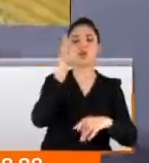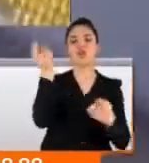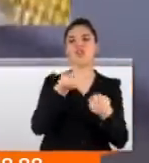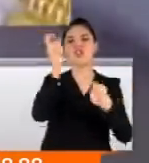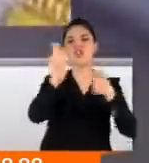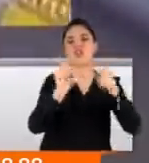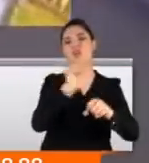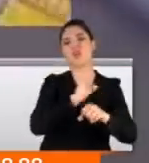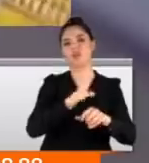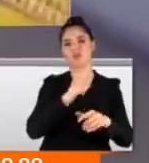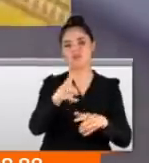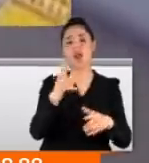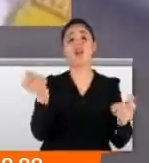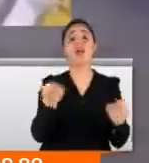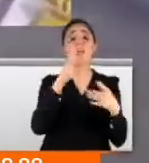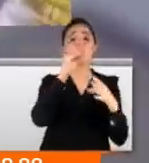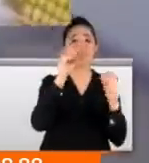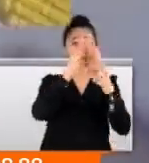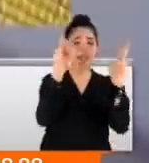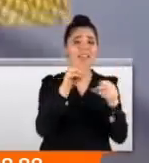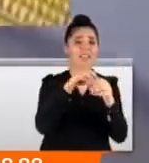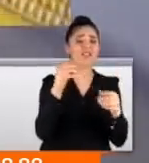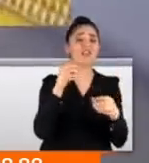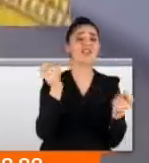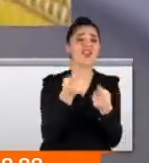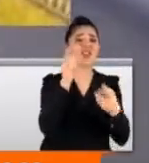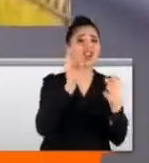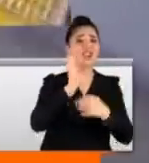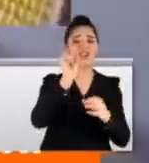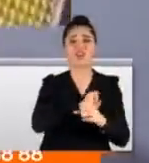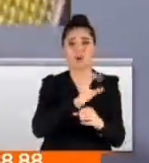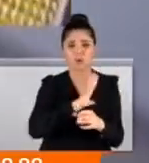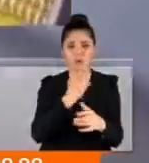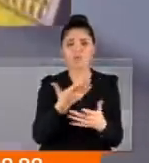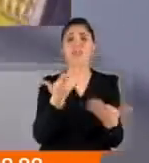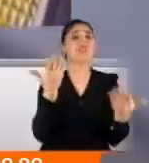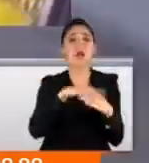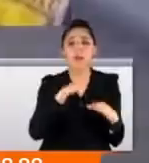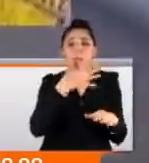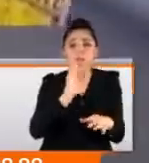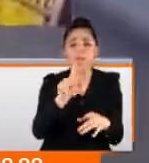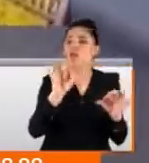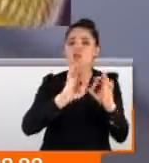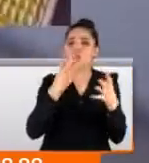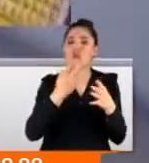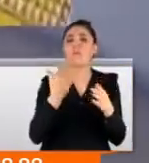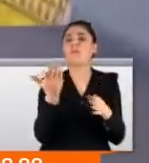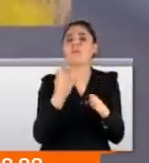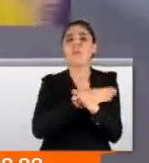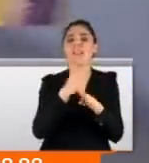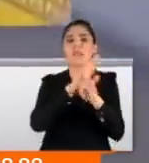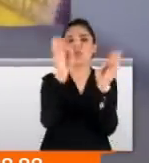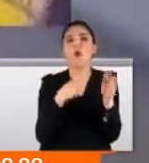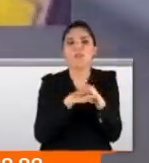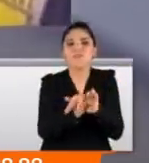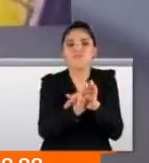O anlarda pastane çalışanları büyük korku yaşadı. Ne yapacağını bilemeyen iki çalışan çareyi iş yerindeki malzeme dolabına saklanmakta